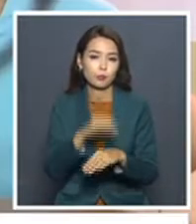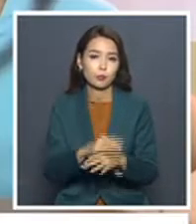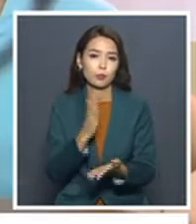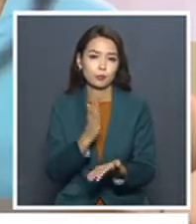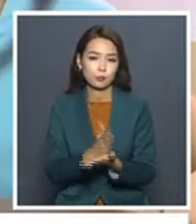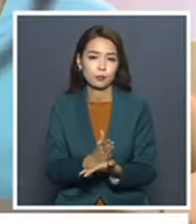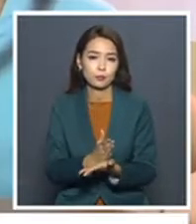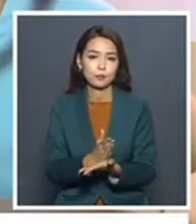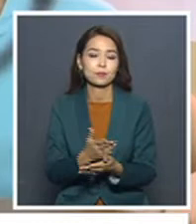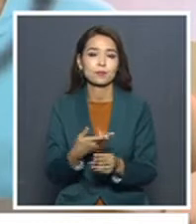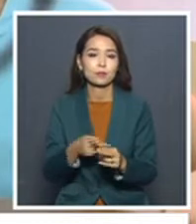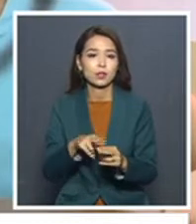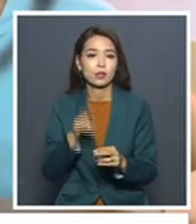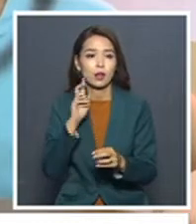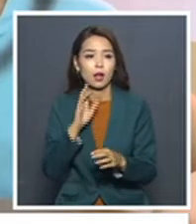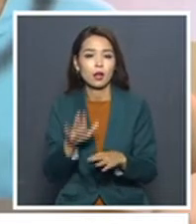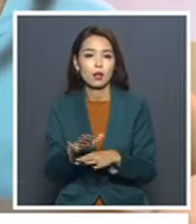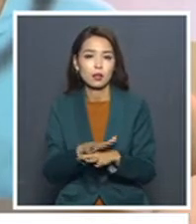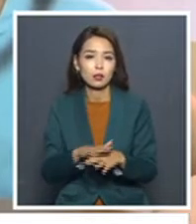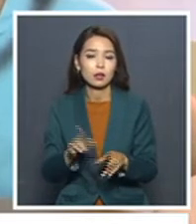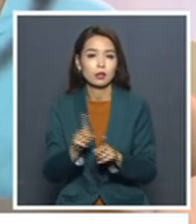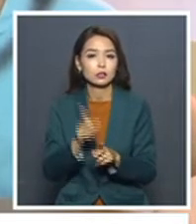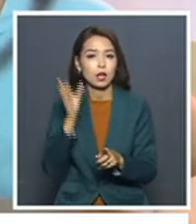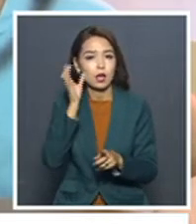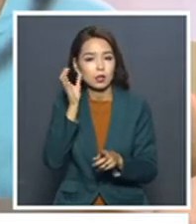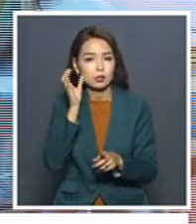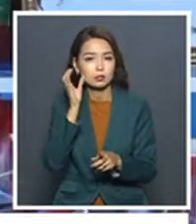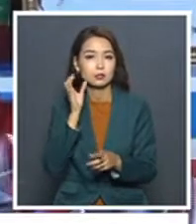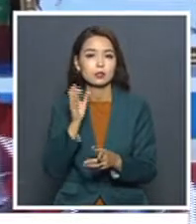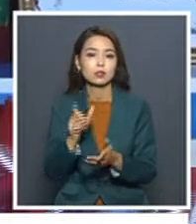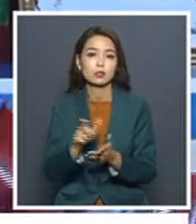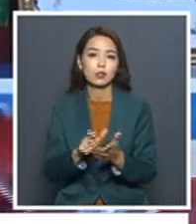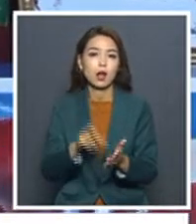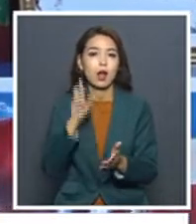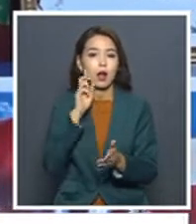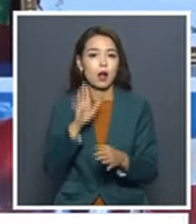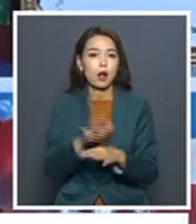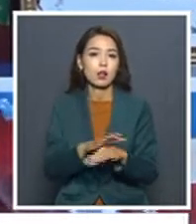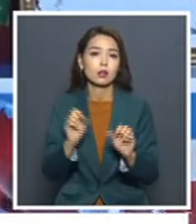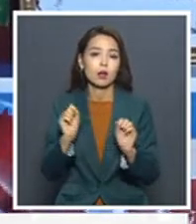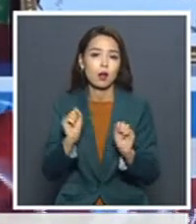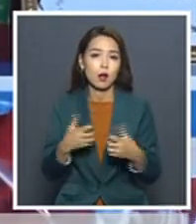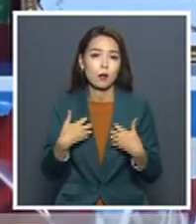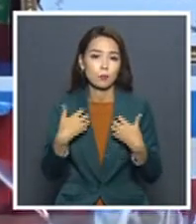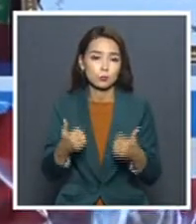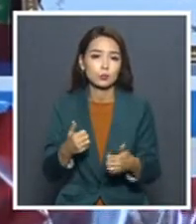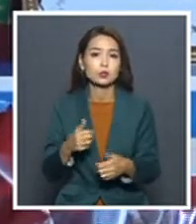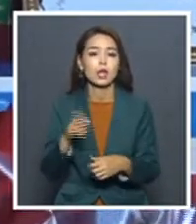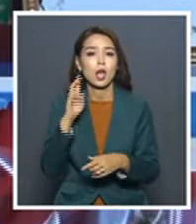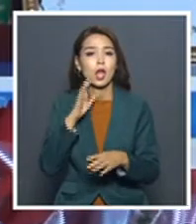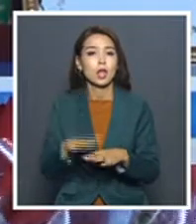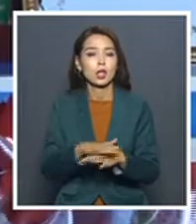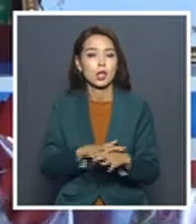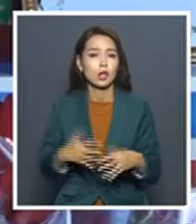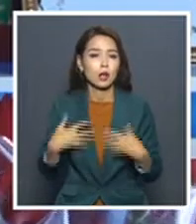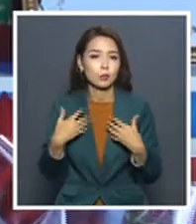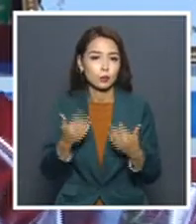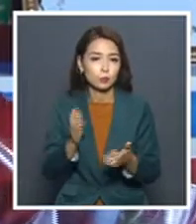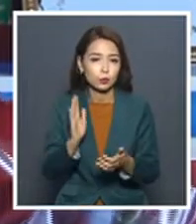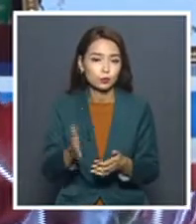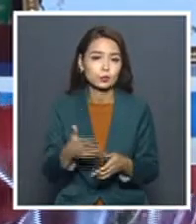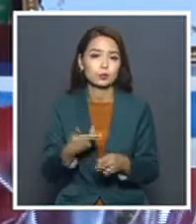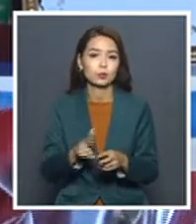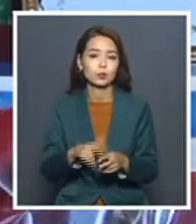бүгін. Халық, ақын мен халық, халық аман болсын. Ел аман болсын,